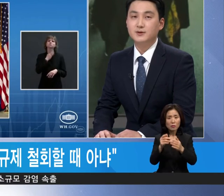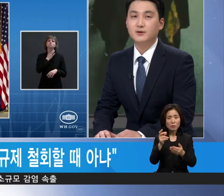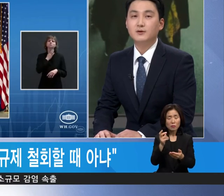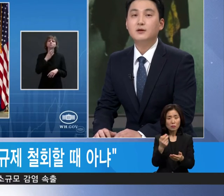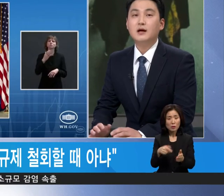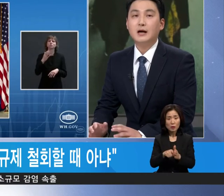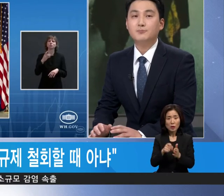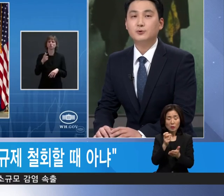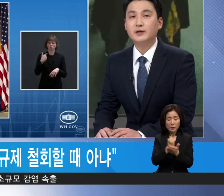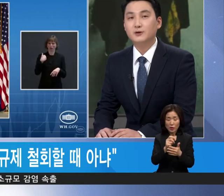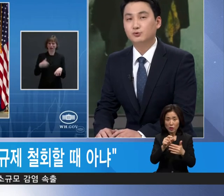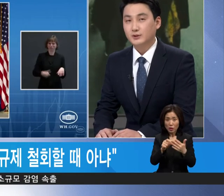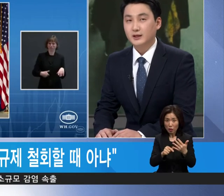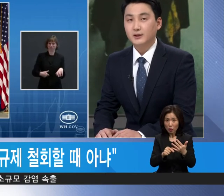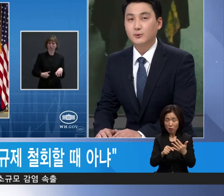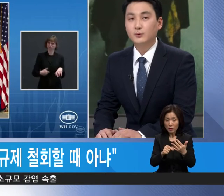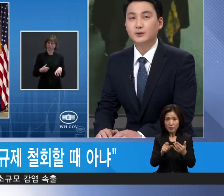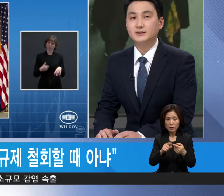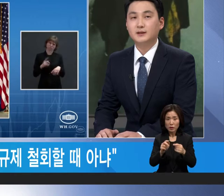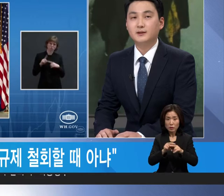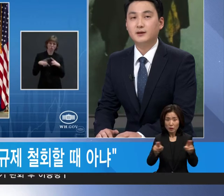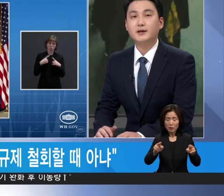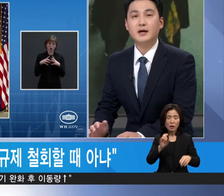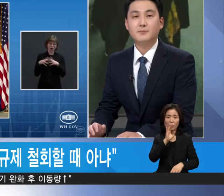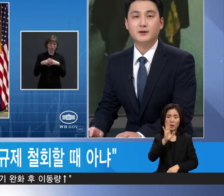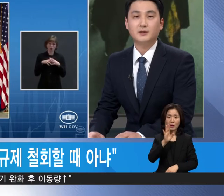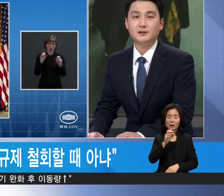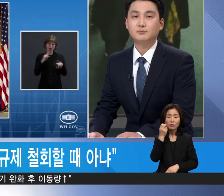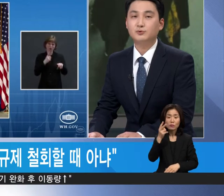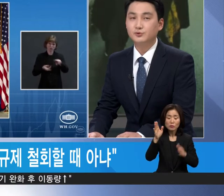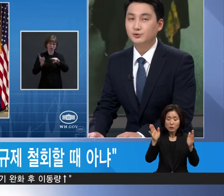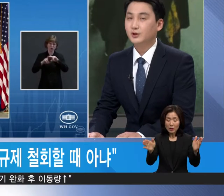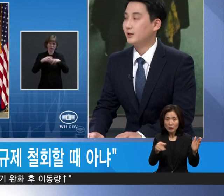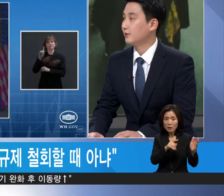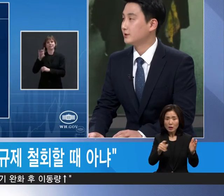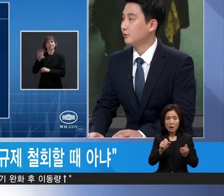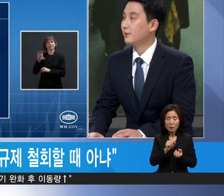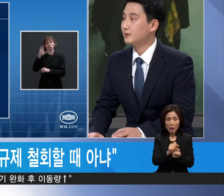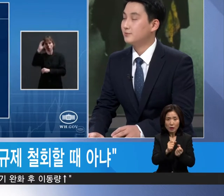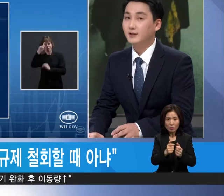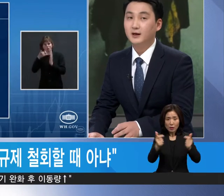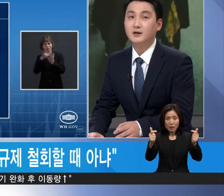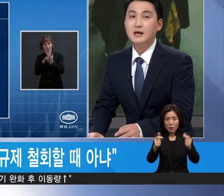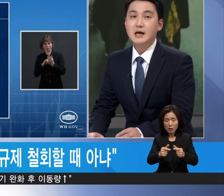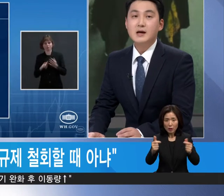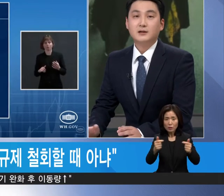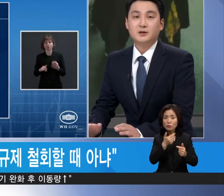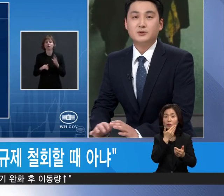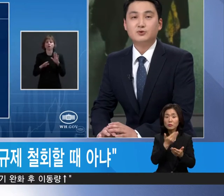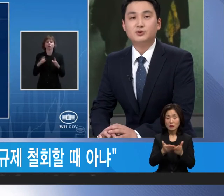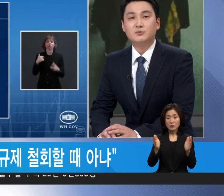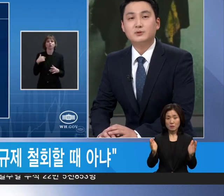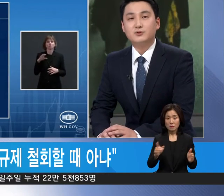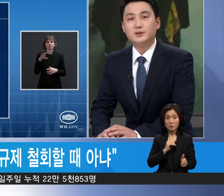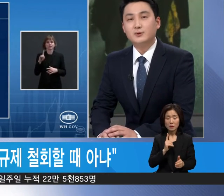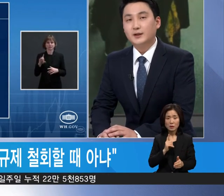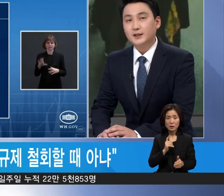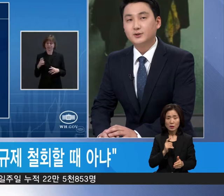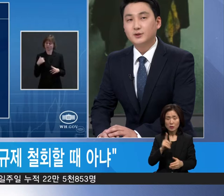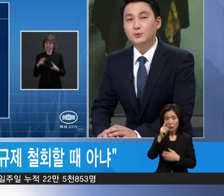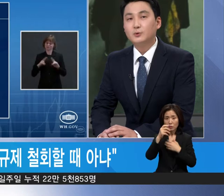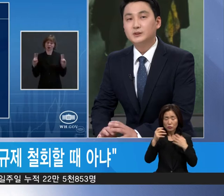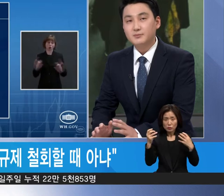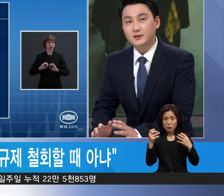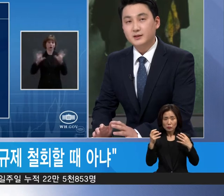아니라 면서 앞으로 약 2달이 코로나 사태에 향배를 가를 분수령이 될 것이라고 밝혔습니다 4 그러면서 주 정부가 규제를